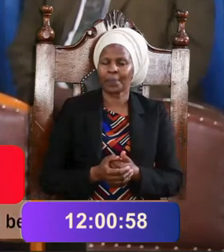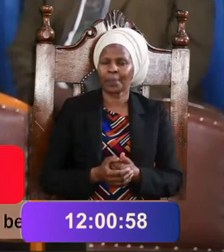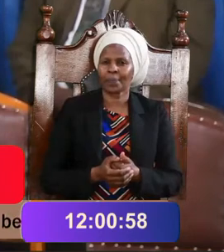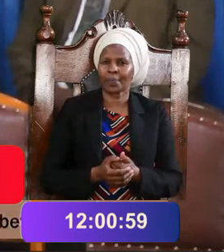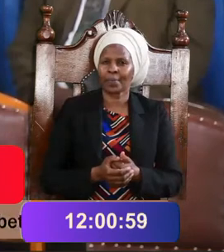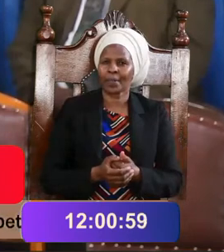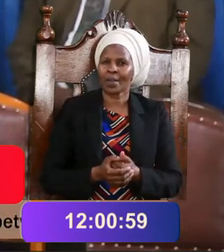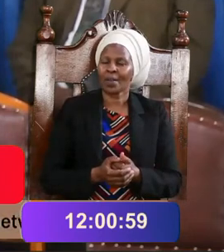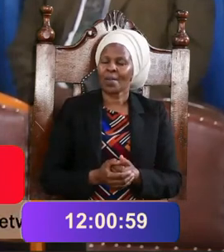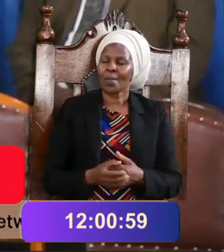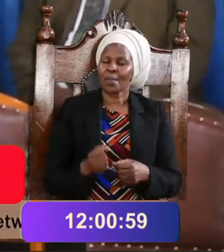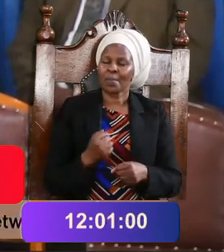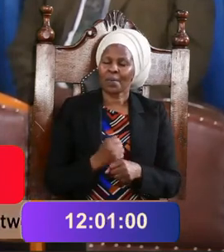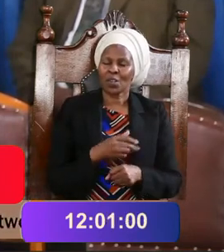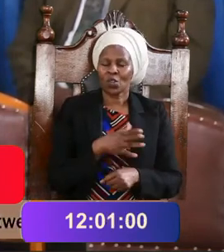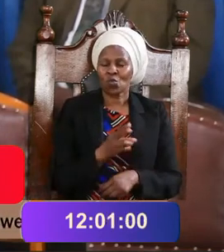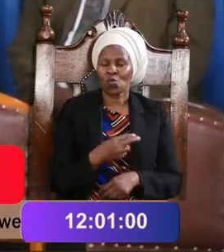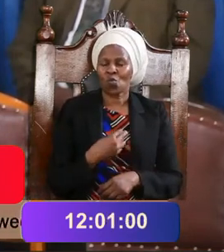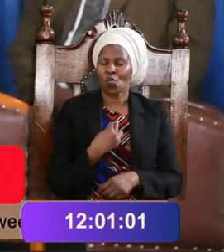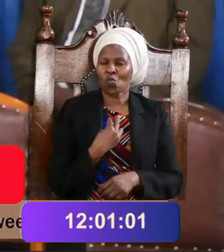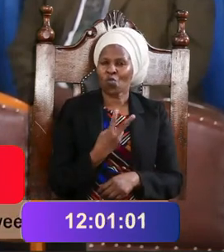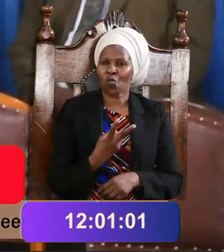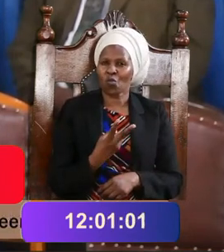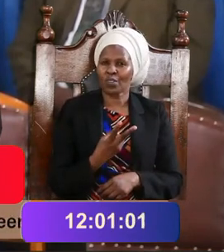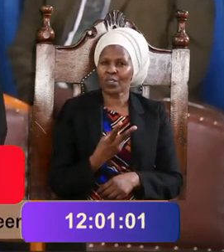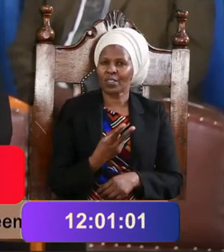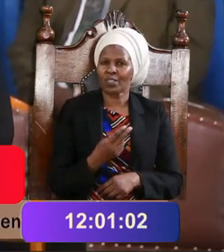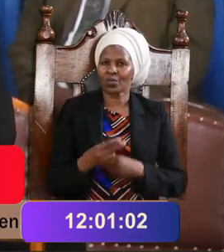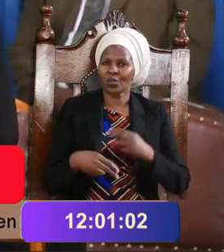Tutilie sauti hozana yetu.